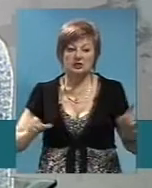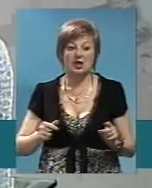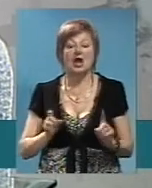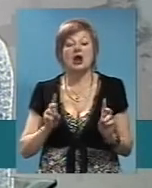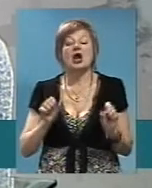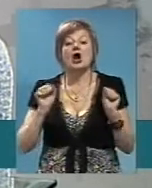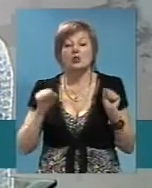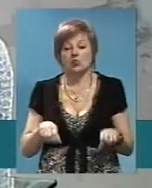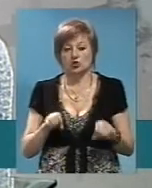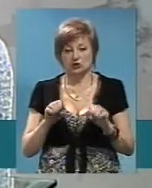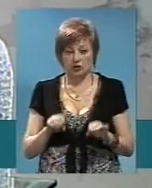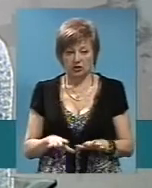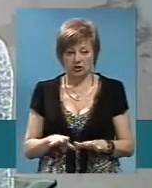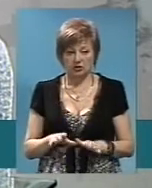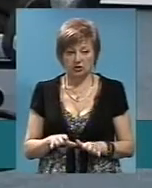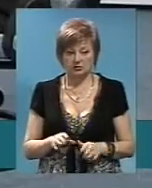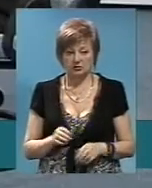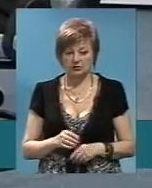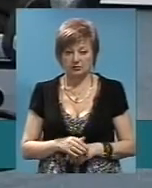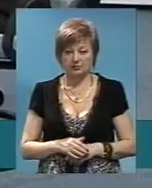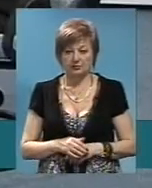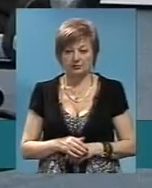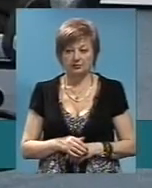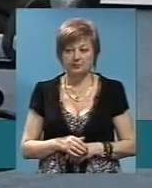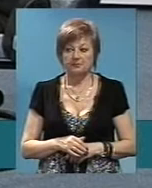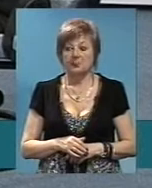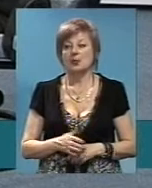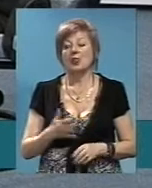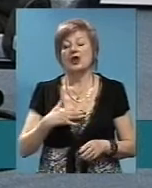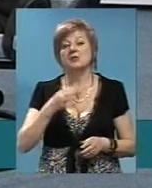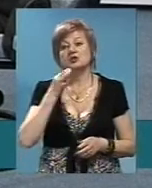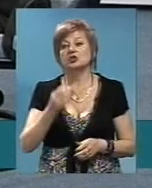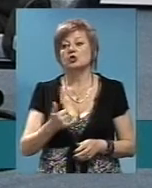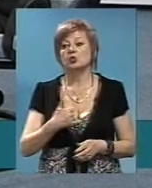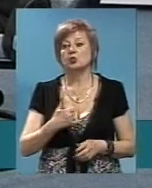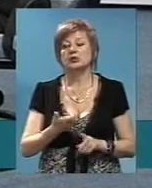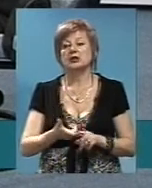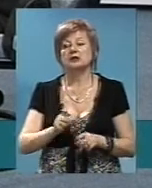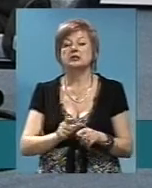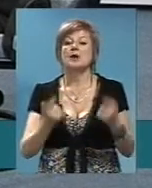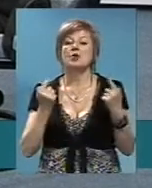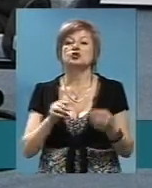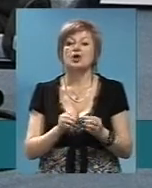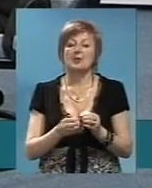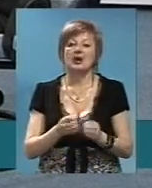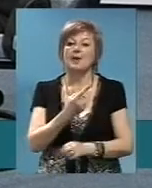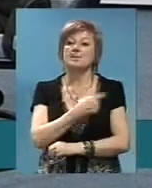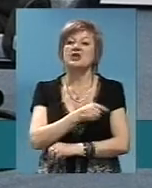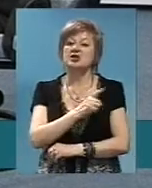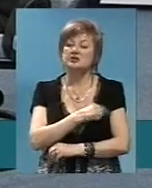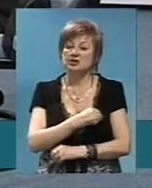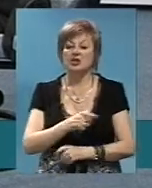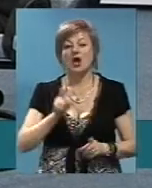можна вирішувати цивілізовано цю проблему? Ну, я б сказав, що у нас сама велика проблема – це з медициною. Поки